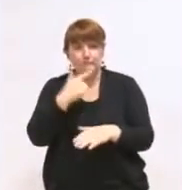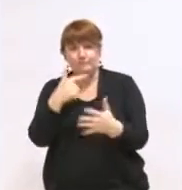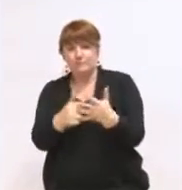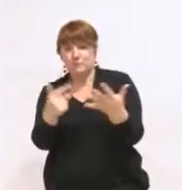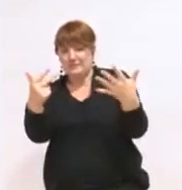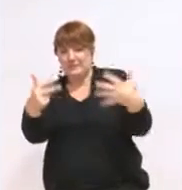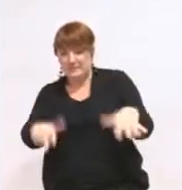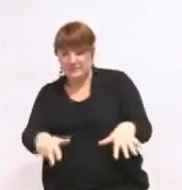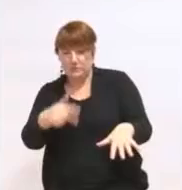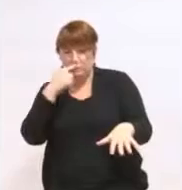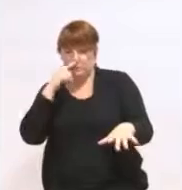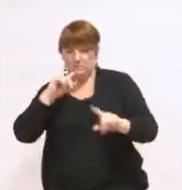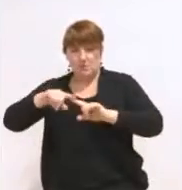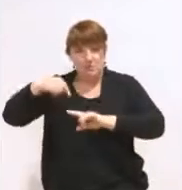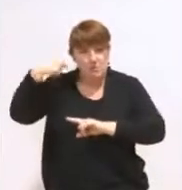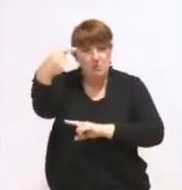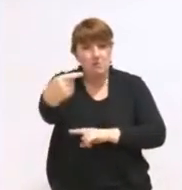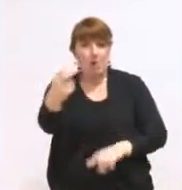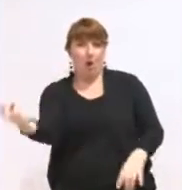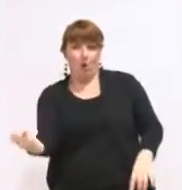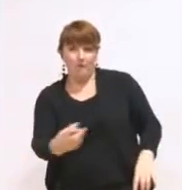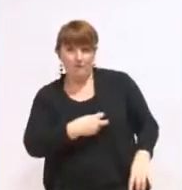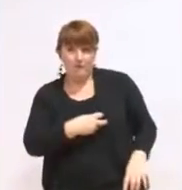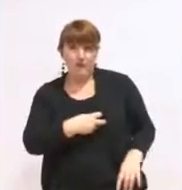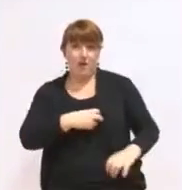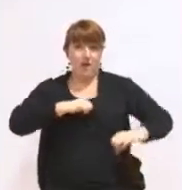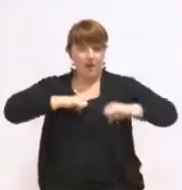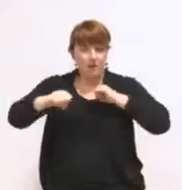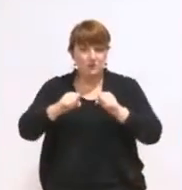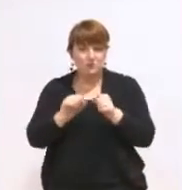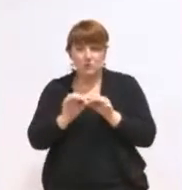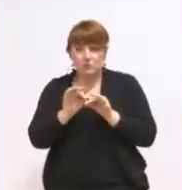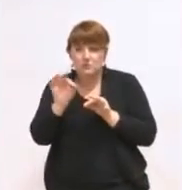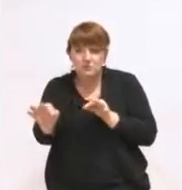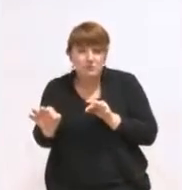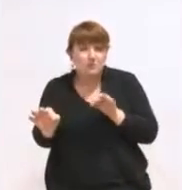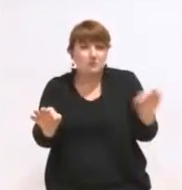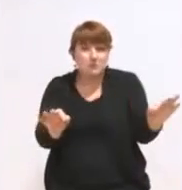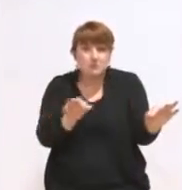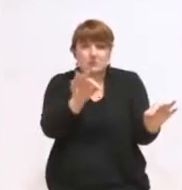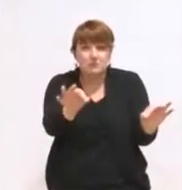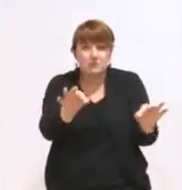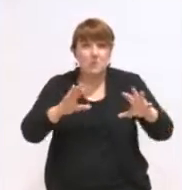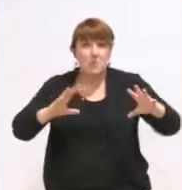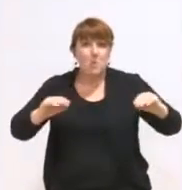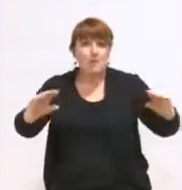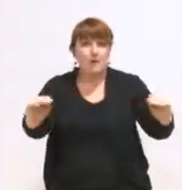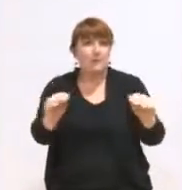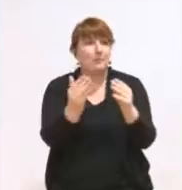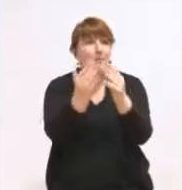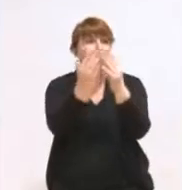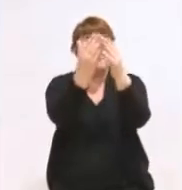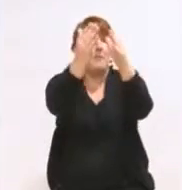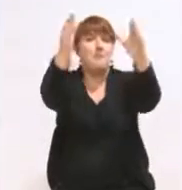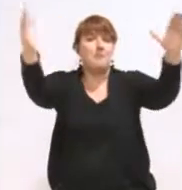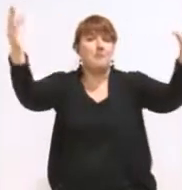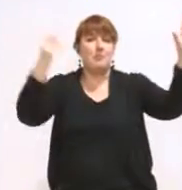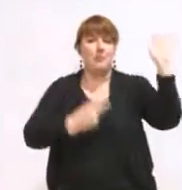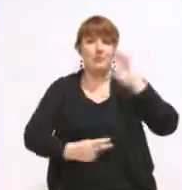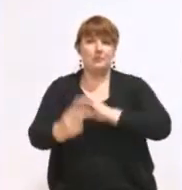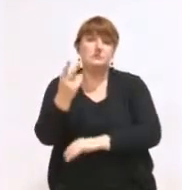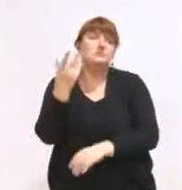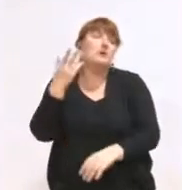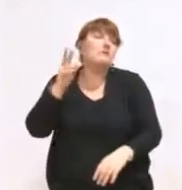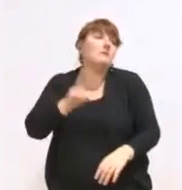2018 pour que toutes ces actions, elles essaiment, elles se concrétisent à une échelle plus large. Mais c'est aussi logique. Il y a eu un